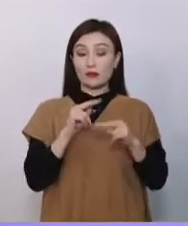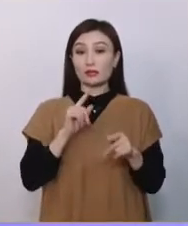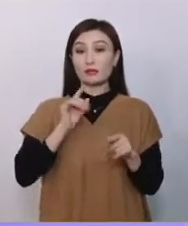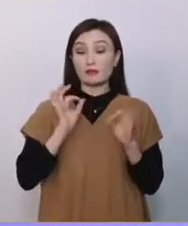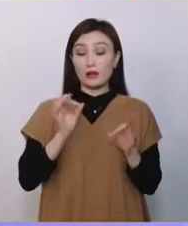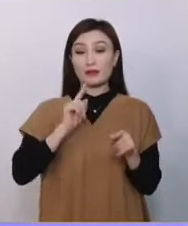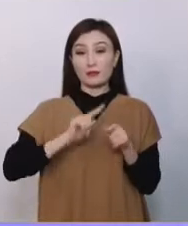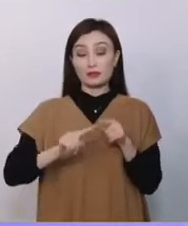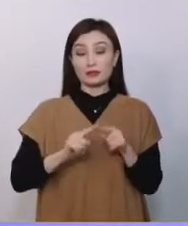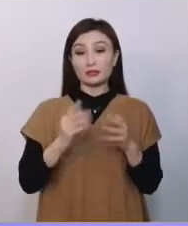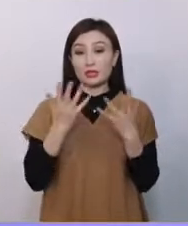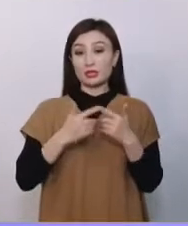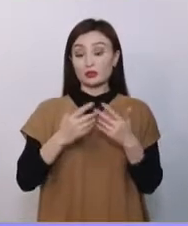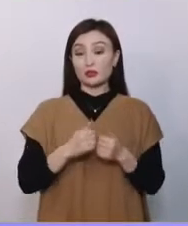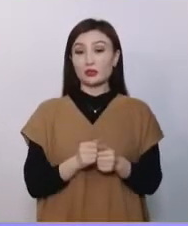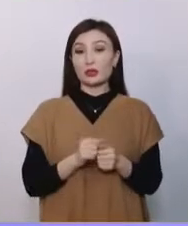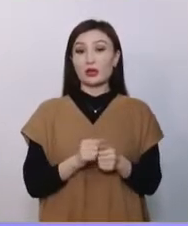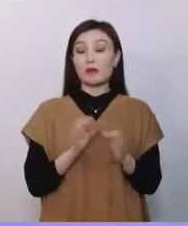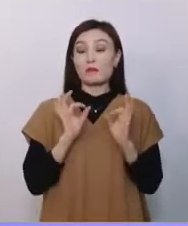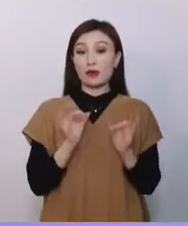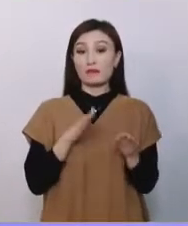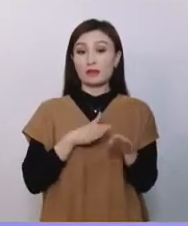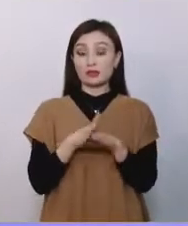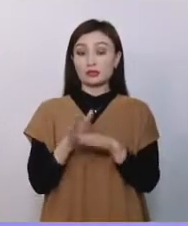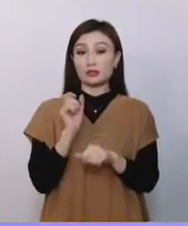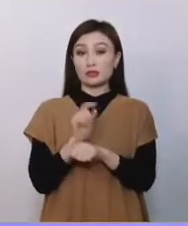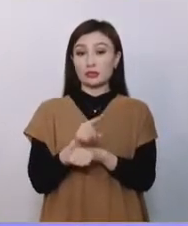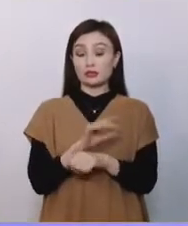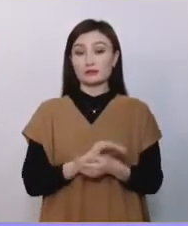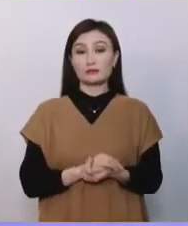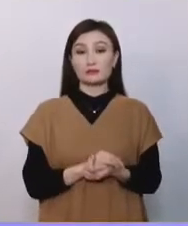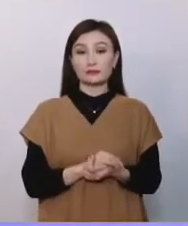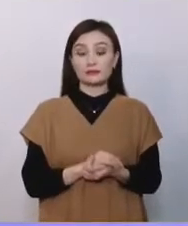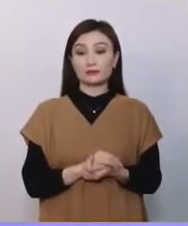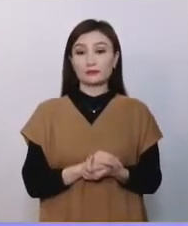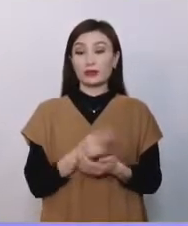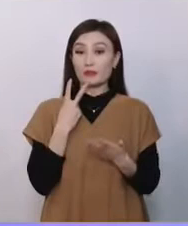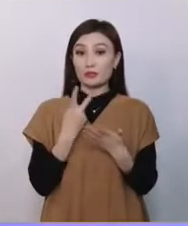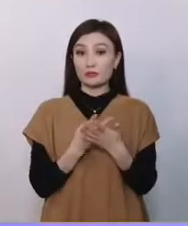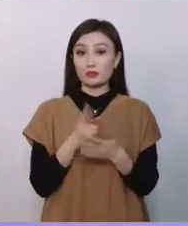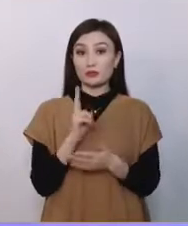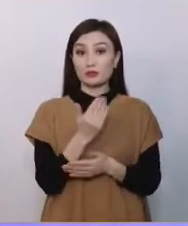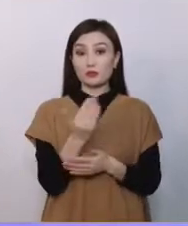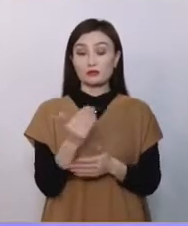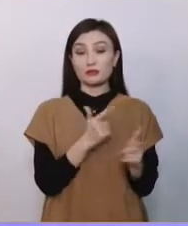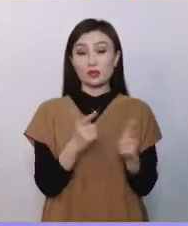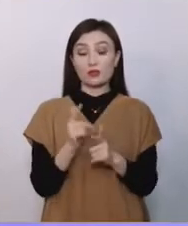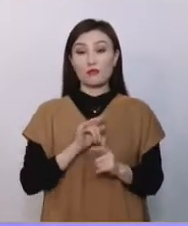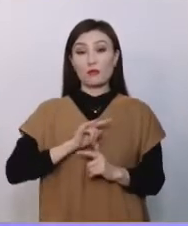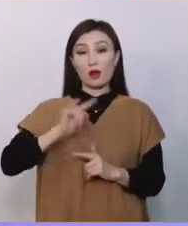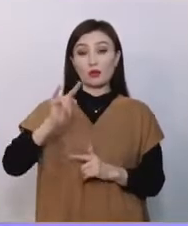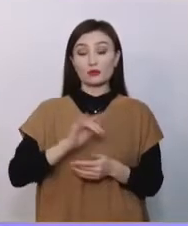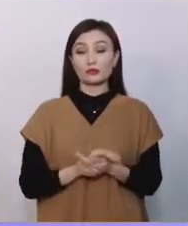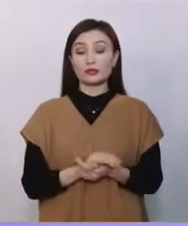производить расчеты то есть правильно решать выражение и задачи посмотрим кто из вас готов полету